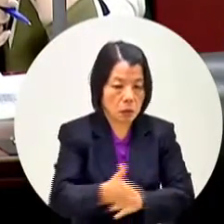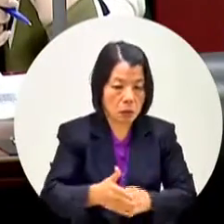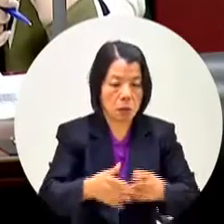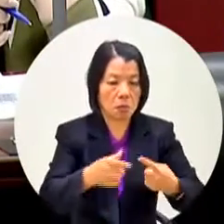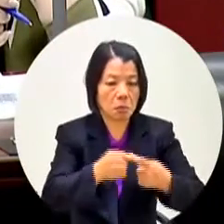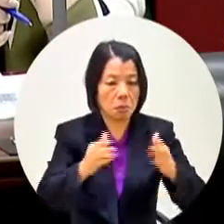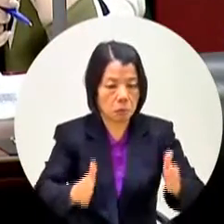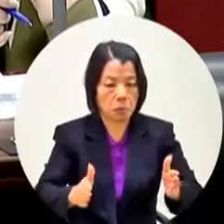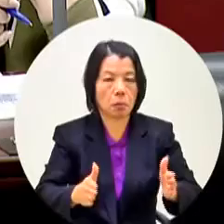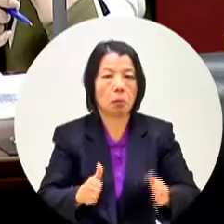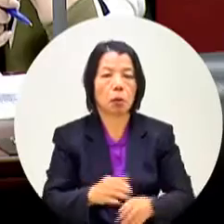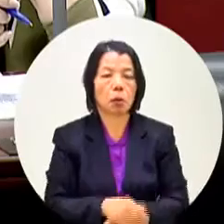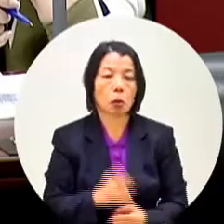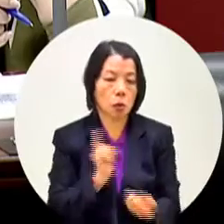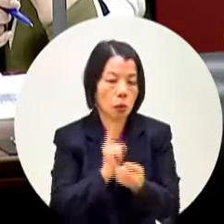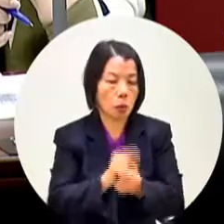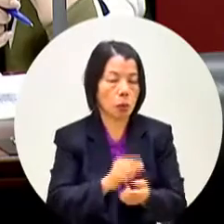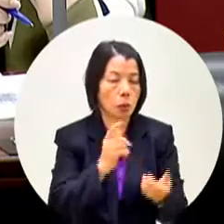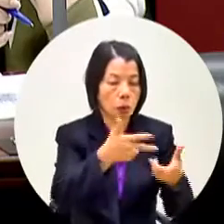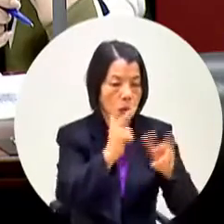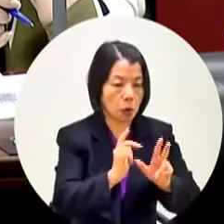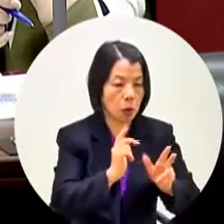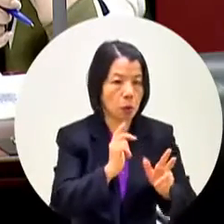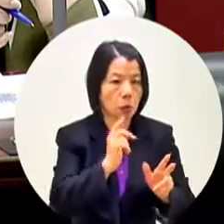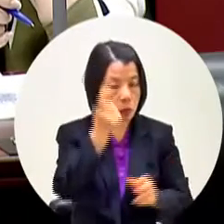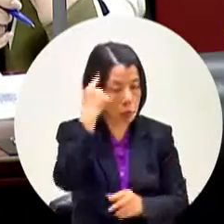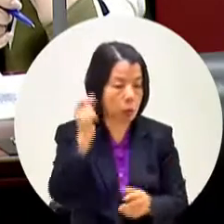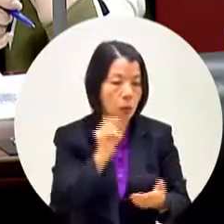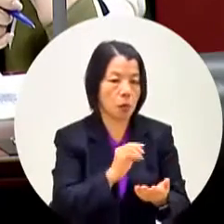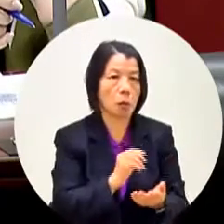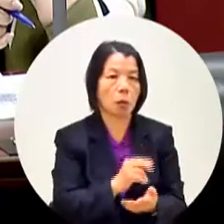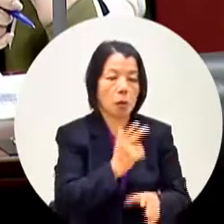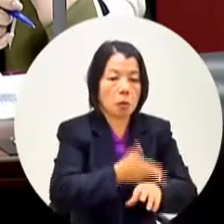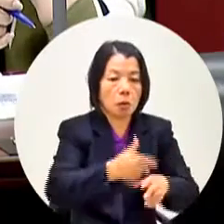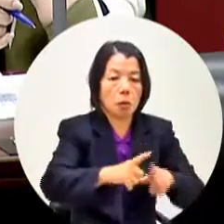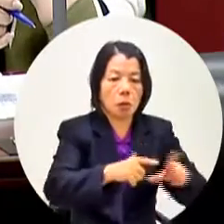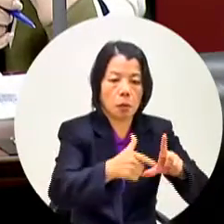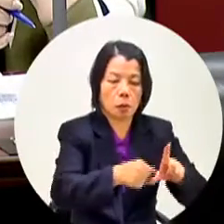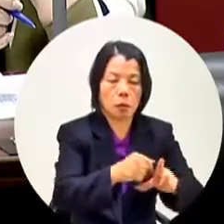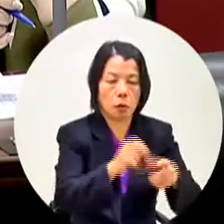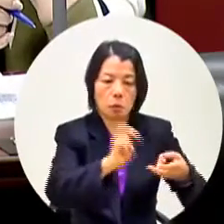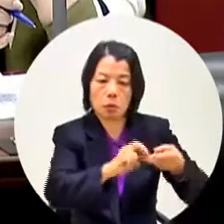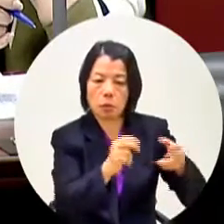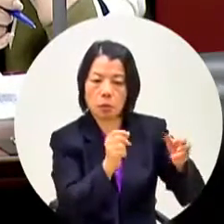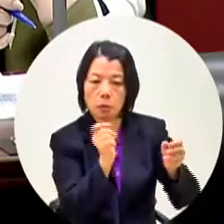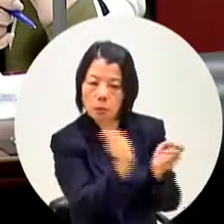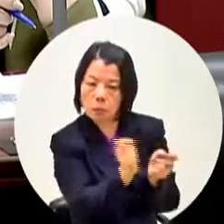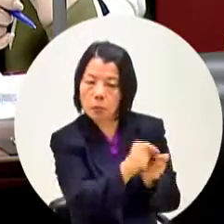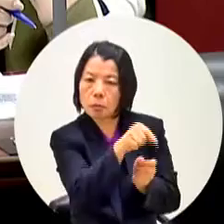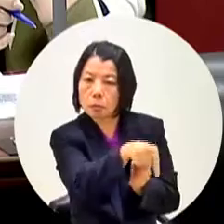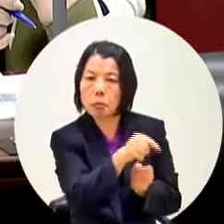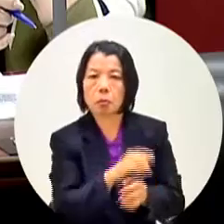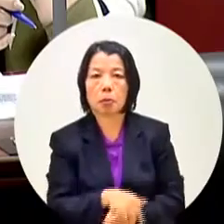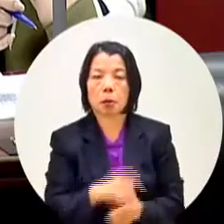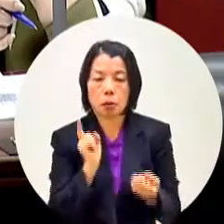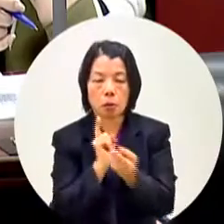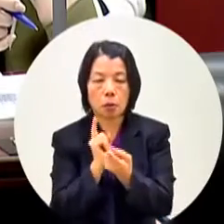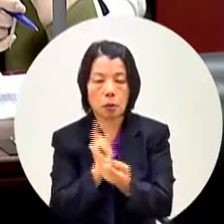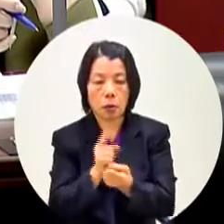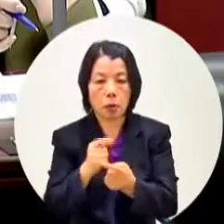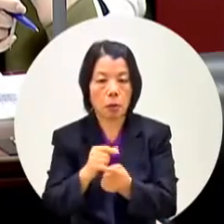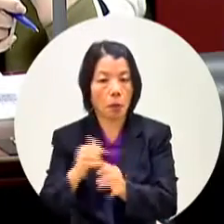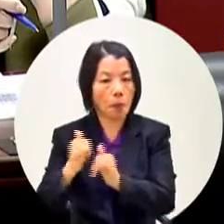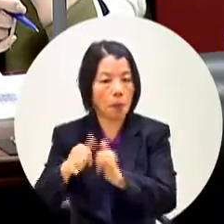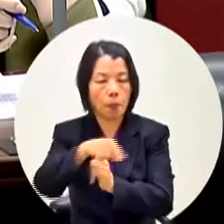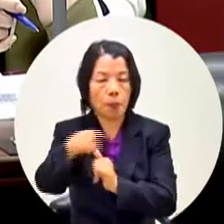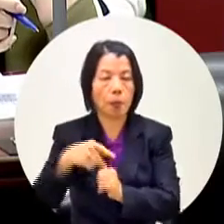头有没有？没有，就只有小吃。好，那在这边本席是针对一个新市镇的开发，觉得这个它的进度是不是